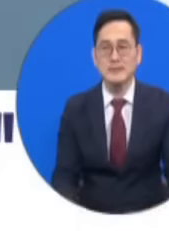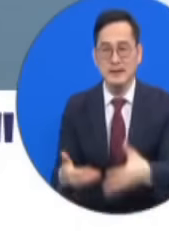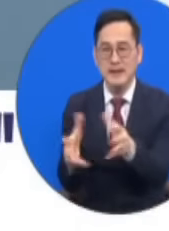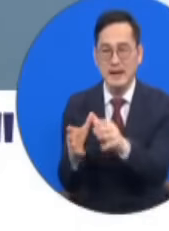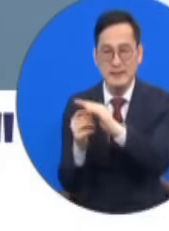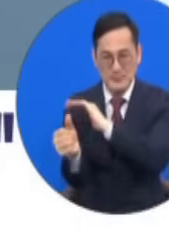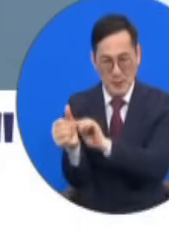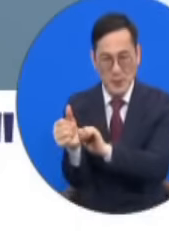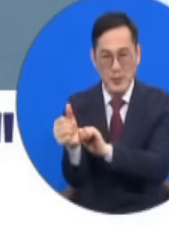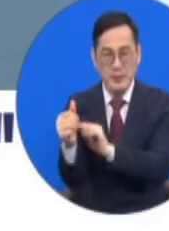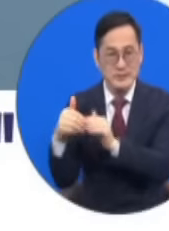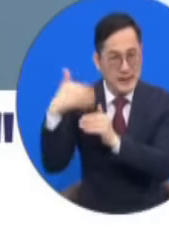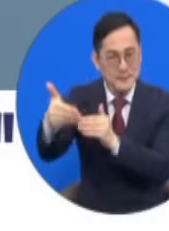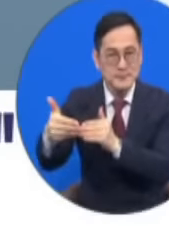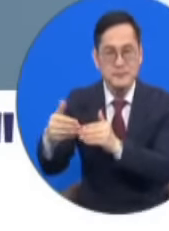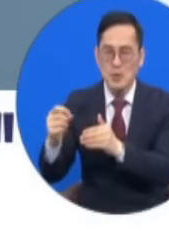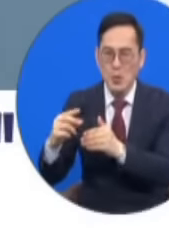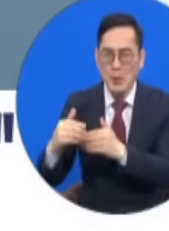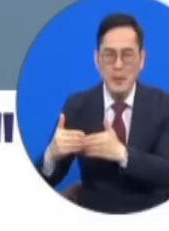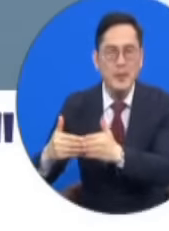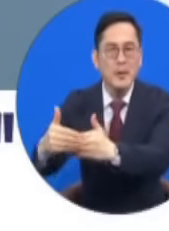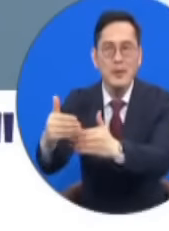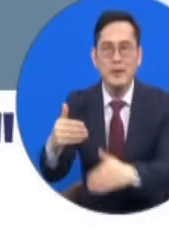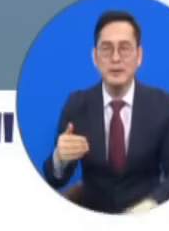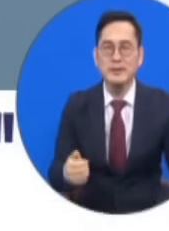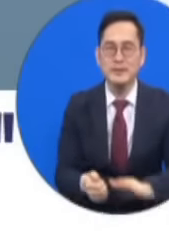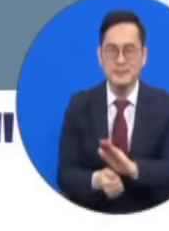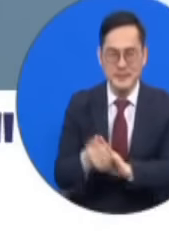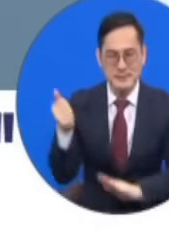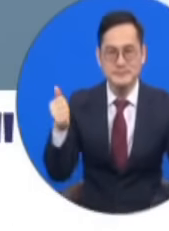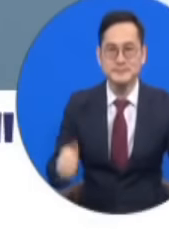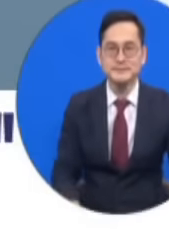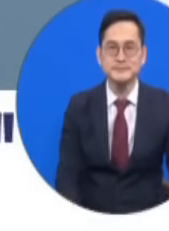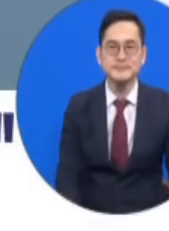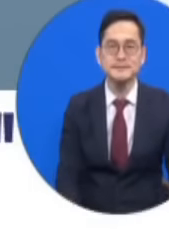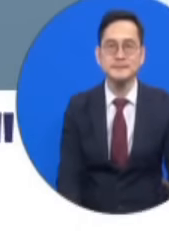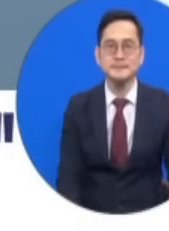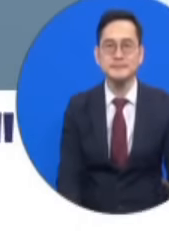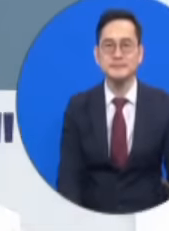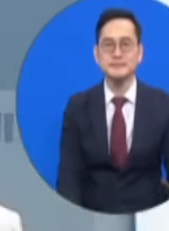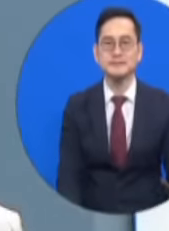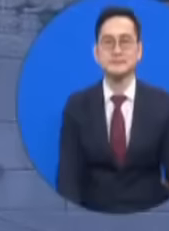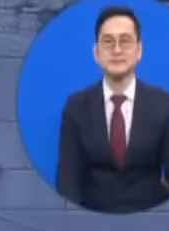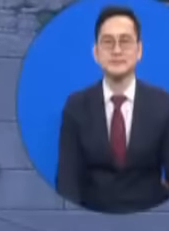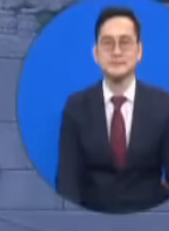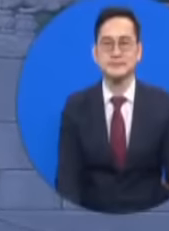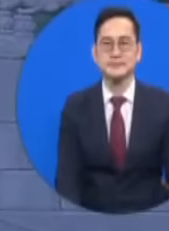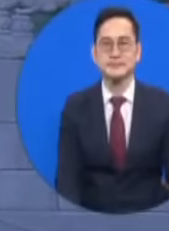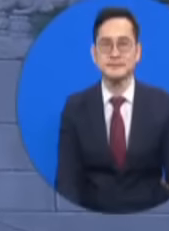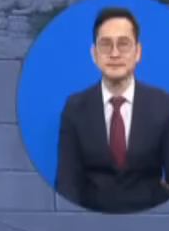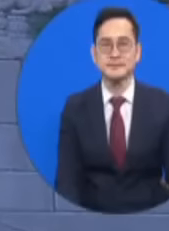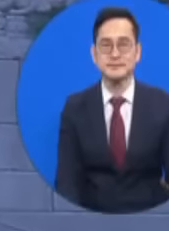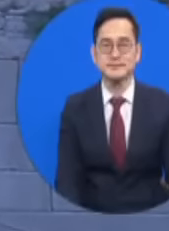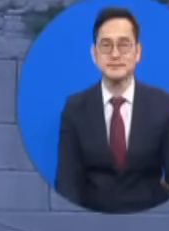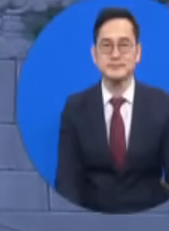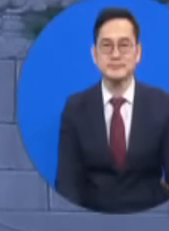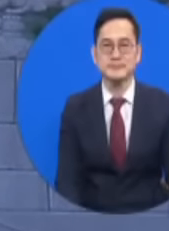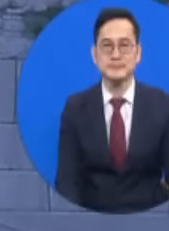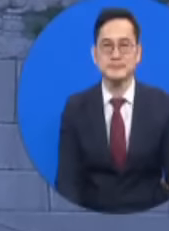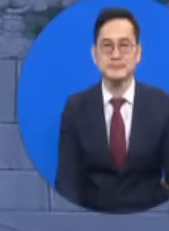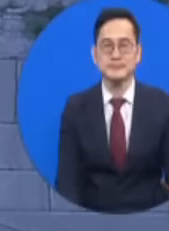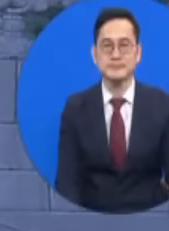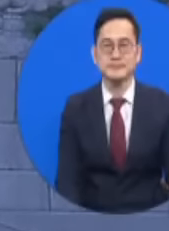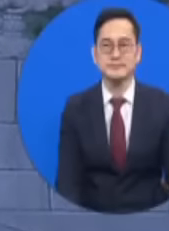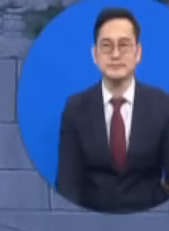당에서 중요한 역할을 하는 그런 중심체제로 예. 갈 가능성이 대단히 높다 이렇게 보고 있습니다. 박성규 전 차관님의 개인적인 견해 전해드렸습니다.